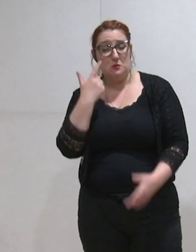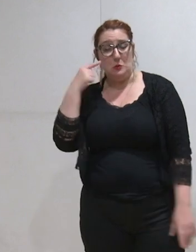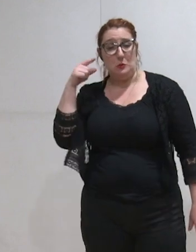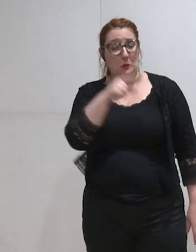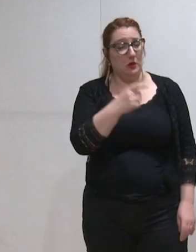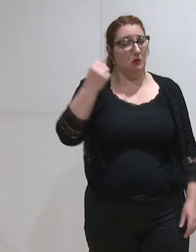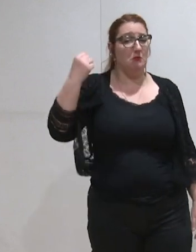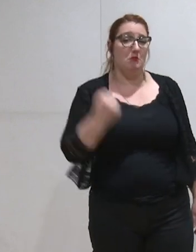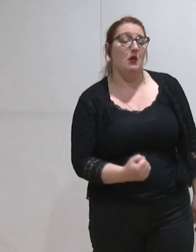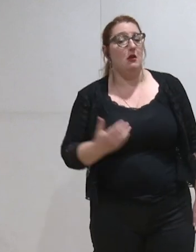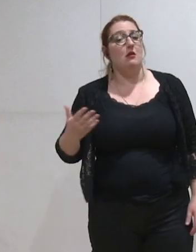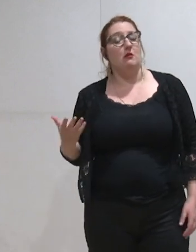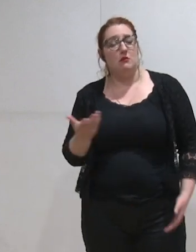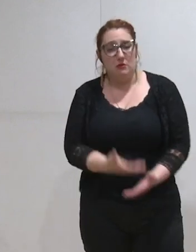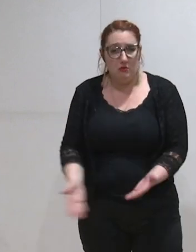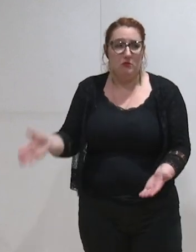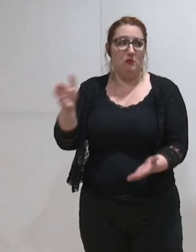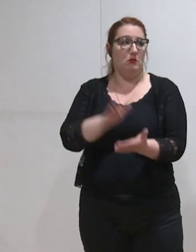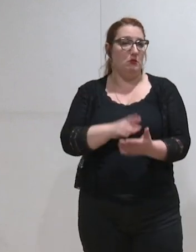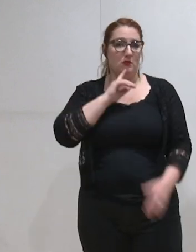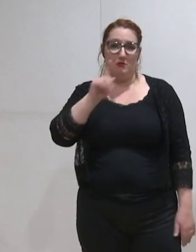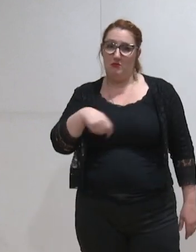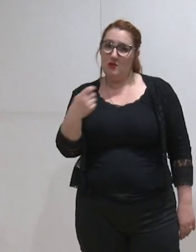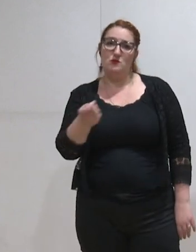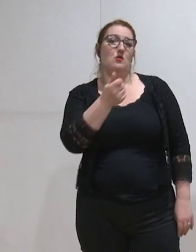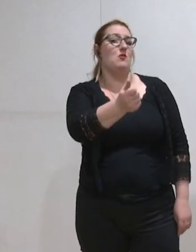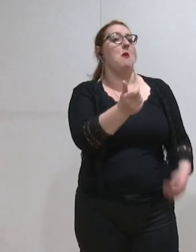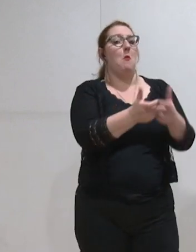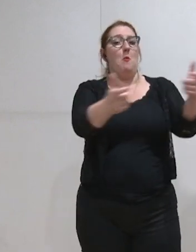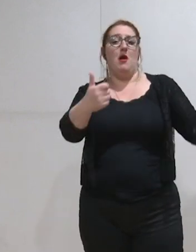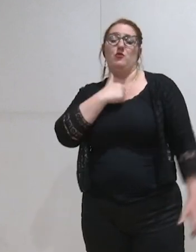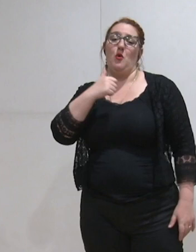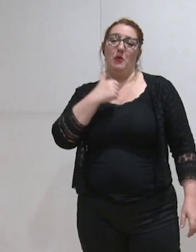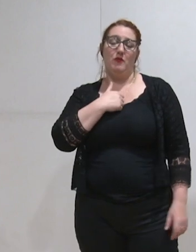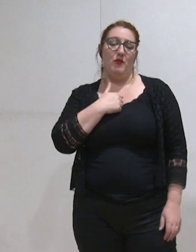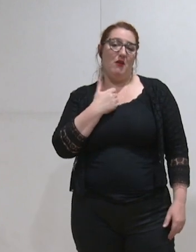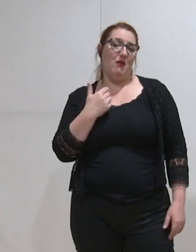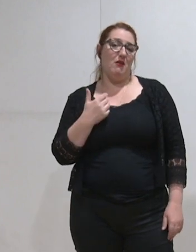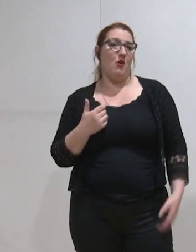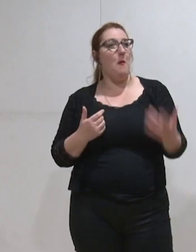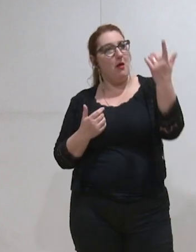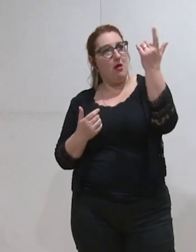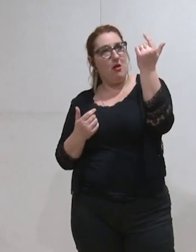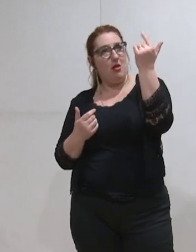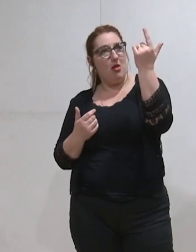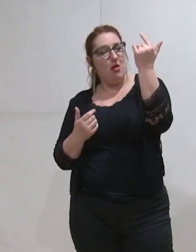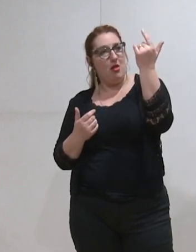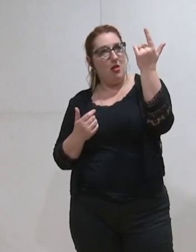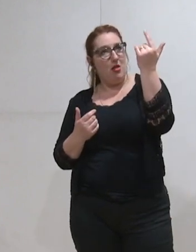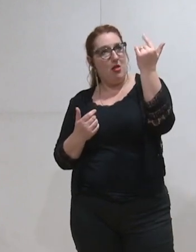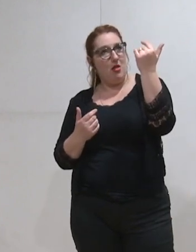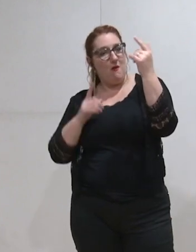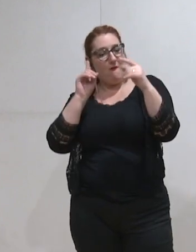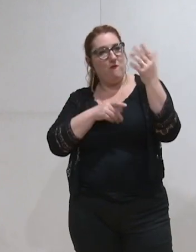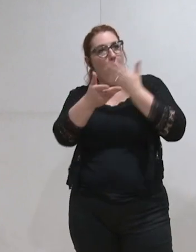lui et donc bien évidemment il exigera il lui faud il faudra proposer des